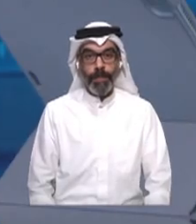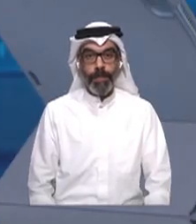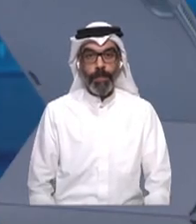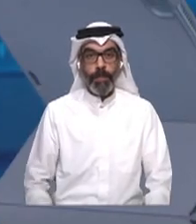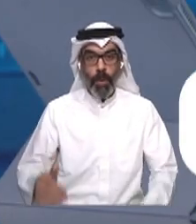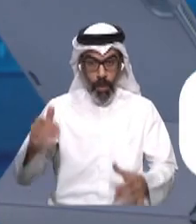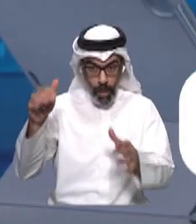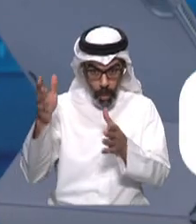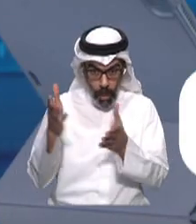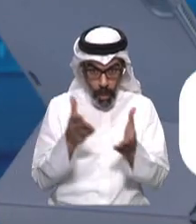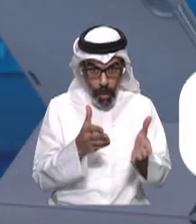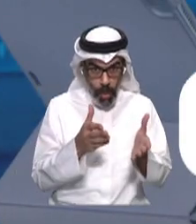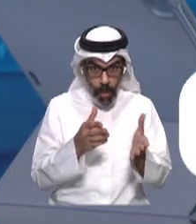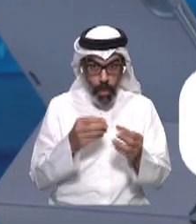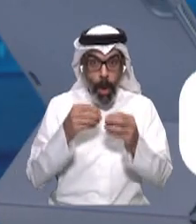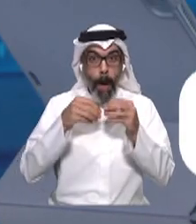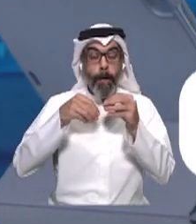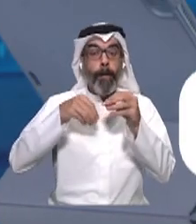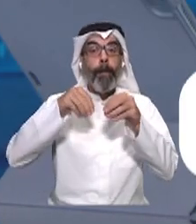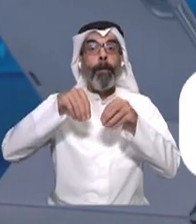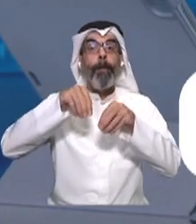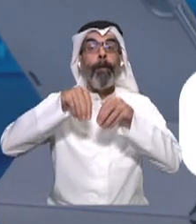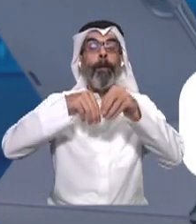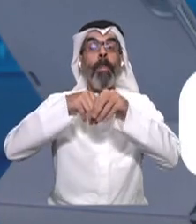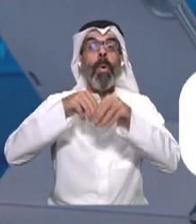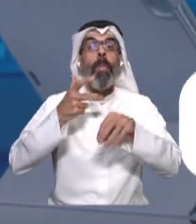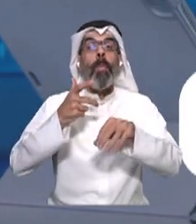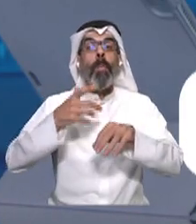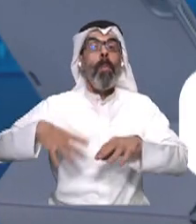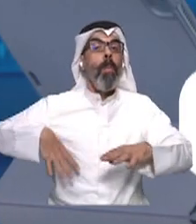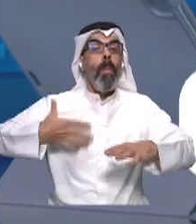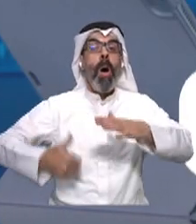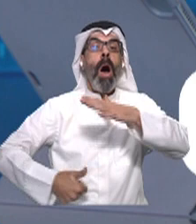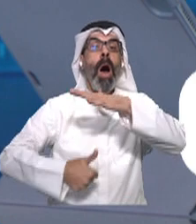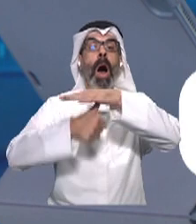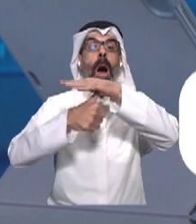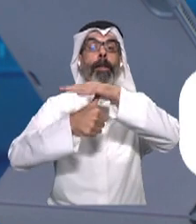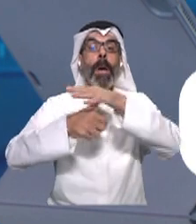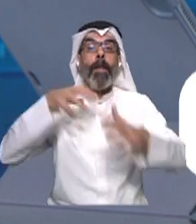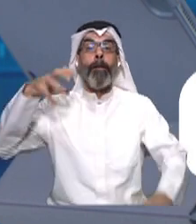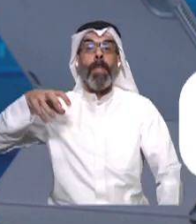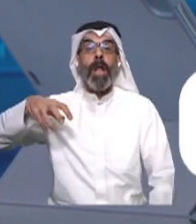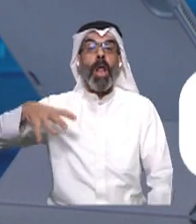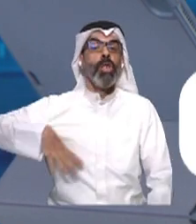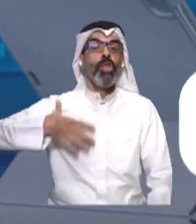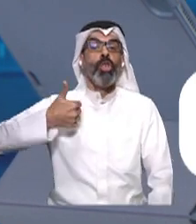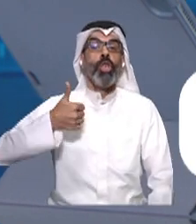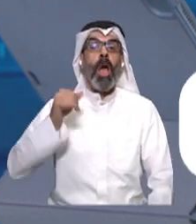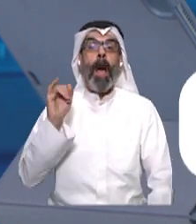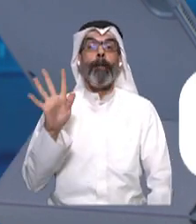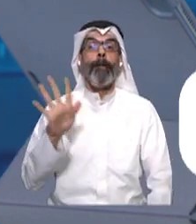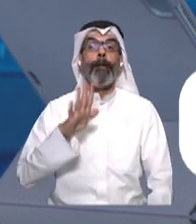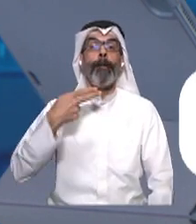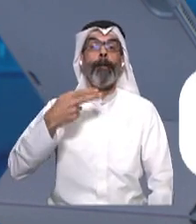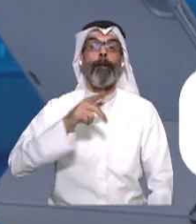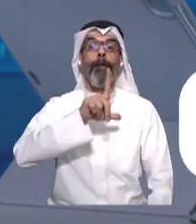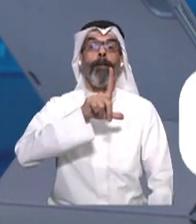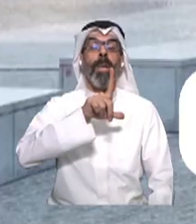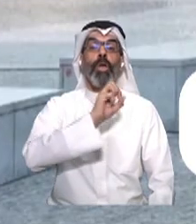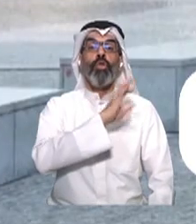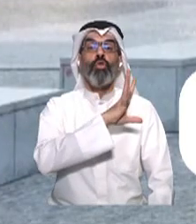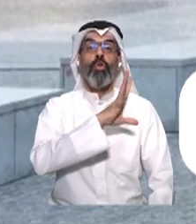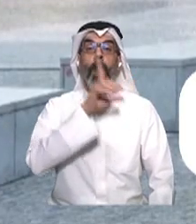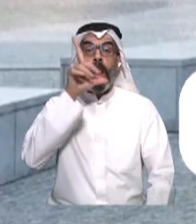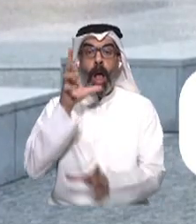بحضور ممثلي حضرة صاحب السمو أمير البلاد الشيخ مشعل الأحمد الجابر الصباح حفظه الله ورعاه. سمو الشيخ أحمد عبد الله الأحمد